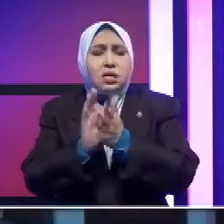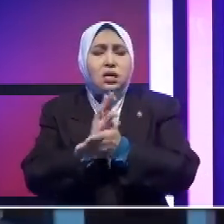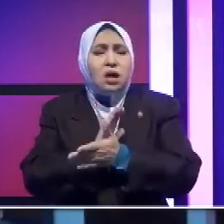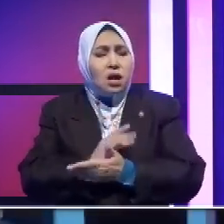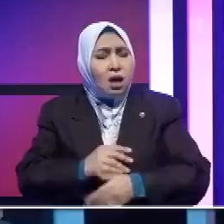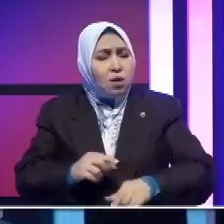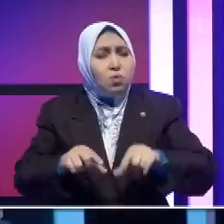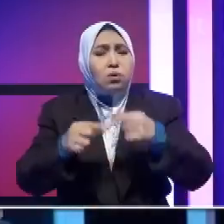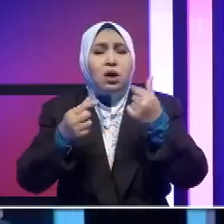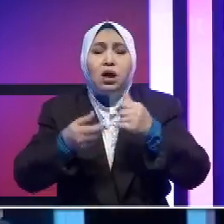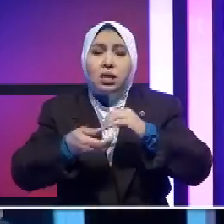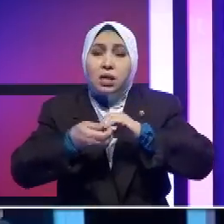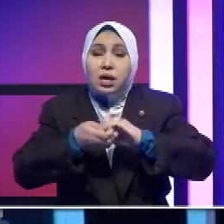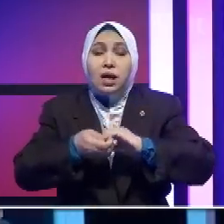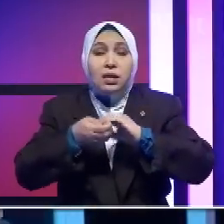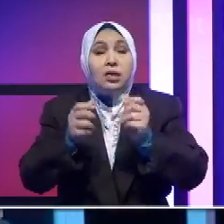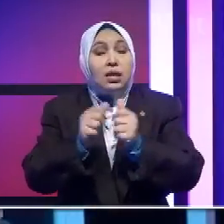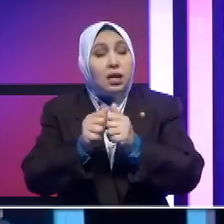بالقرآن واسترنا